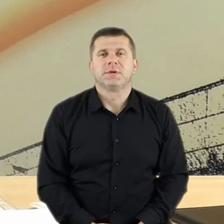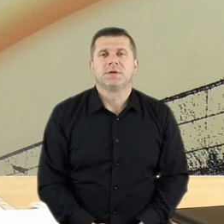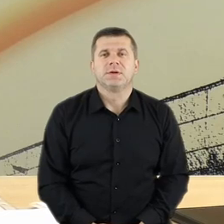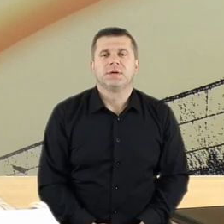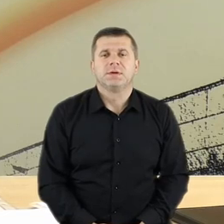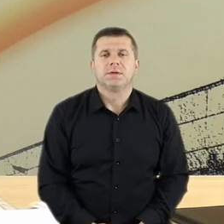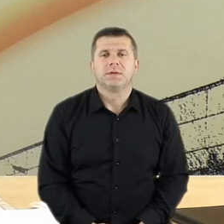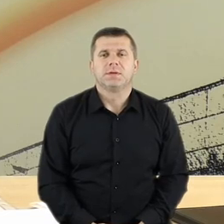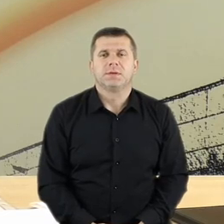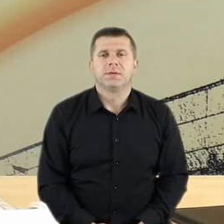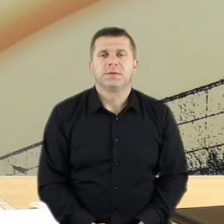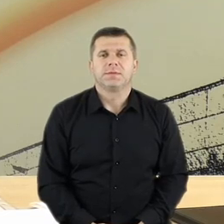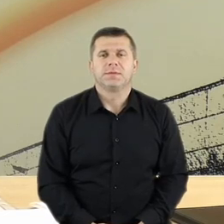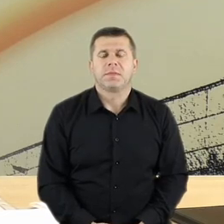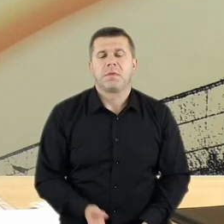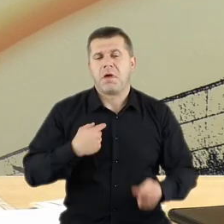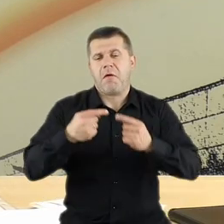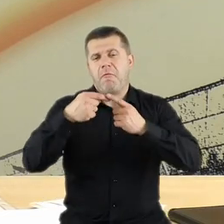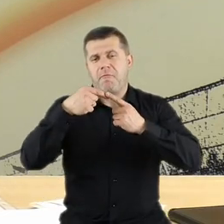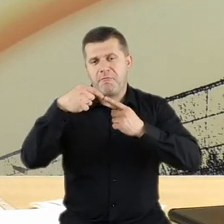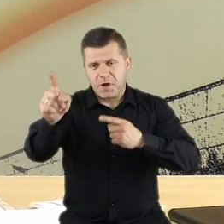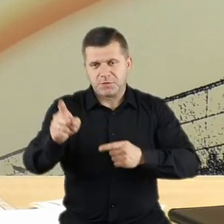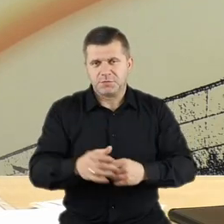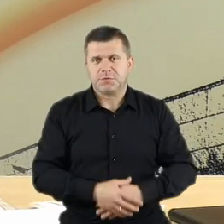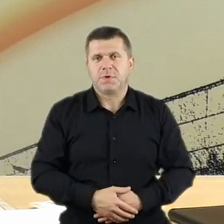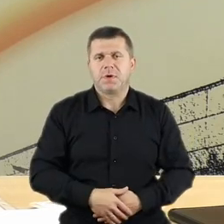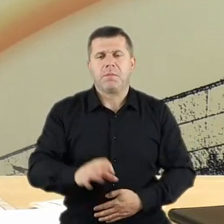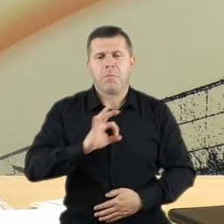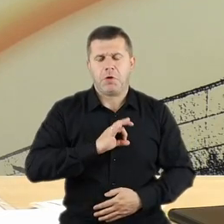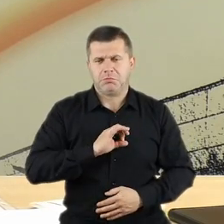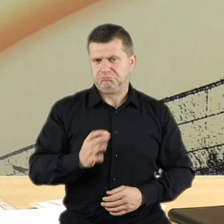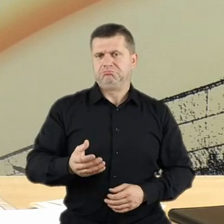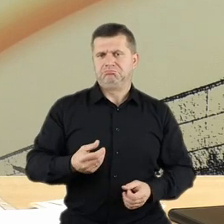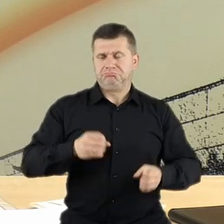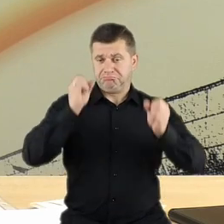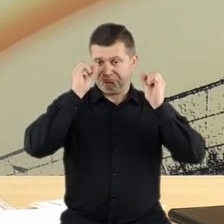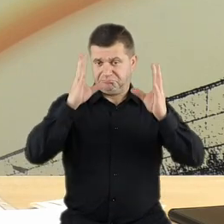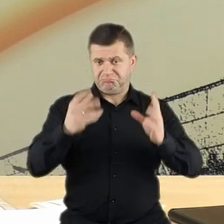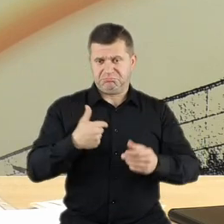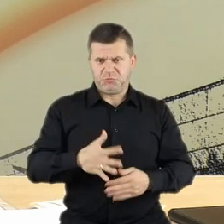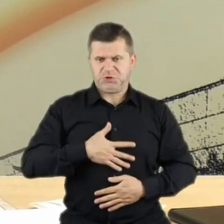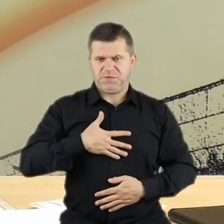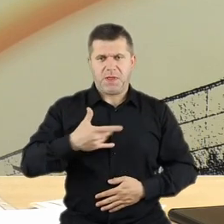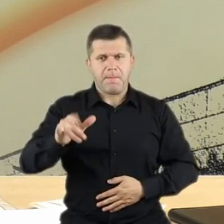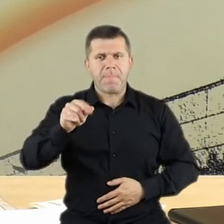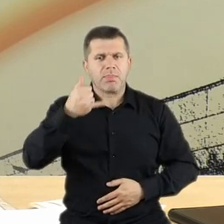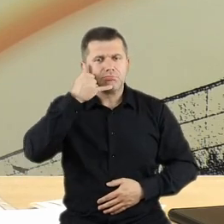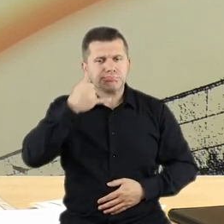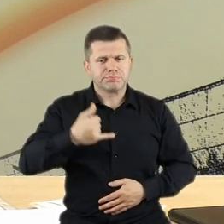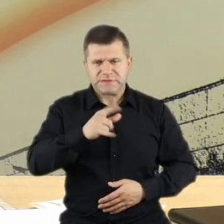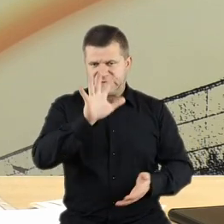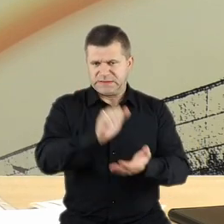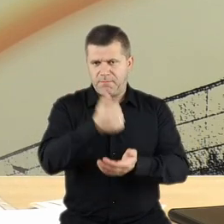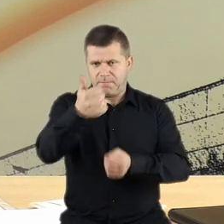No i wysłałam na jakie było moje zdziwienie jak zadzwonił pan z gminy i mówi że zajęła pani pierwsze